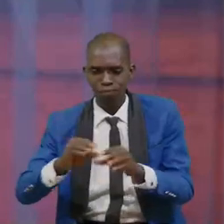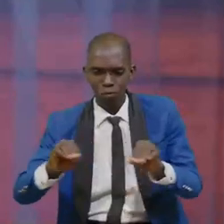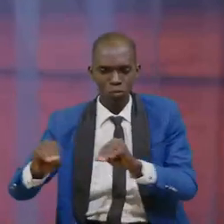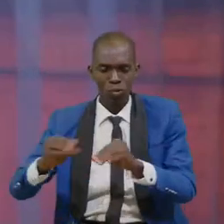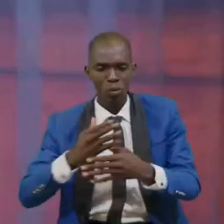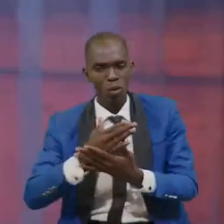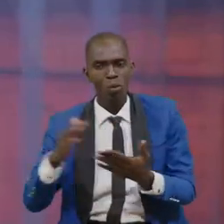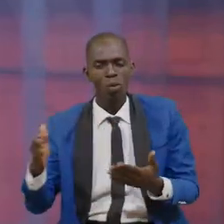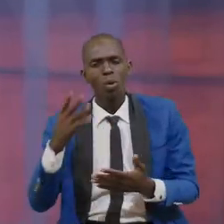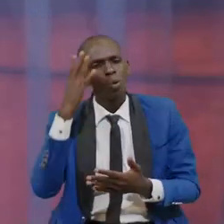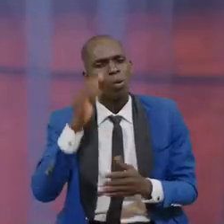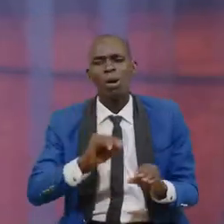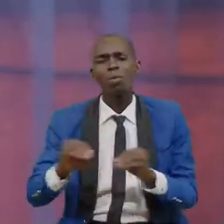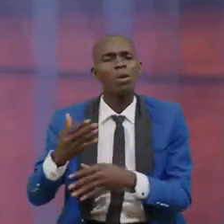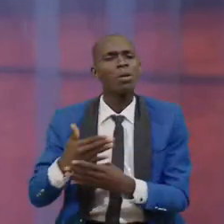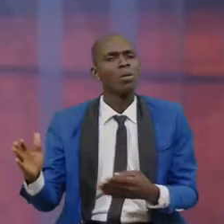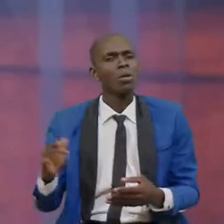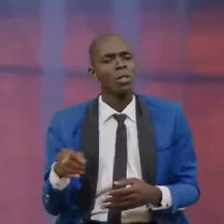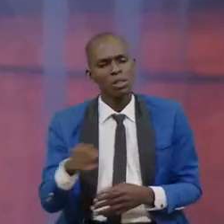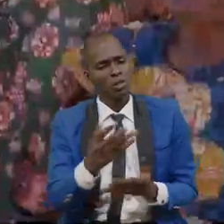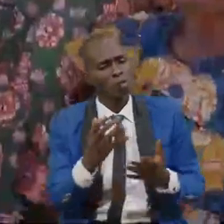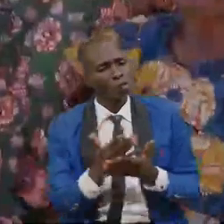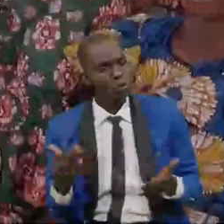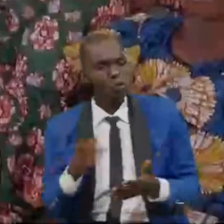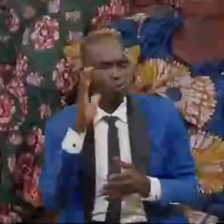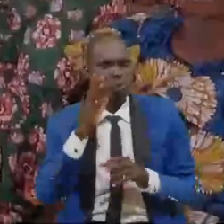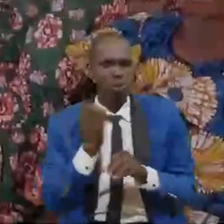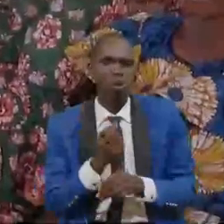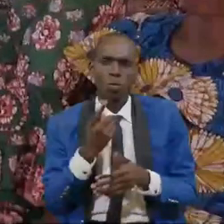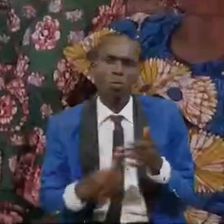renvoyer? Ils veulent quelque chose. Ils vont avoir ce qu'ils veulent.